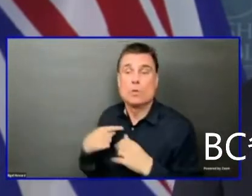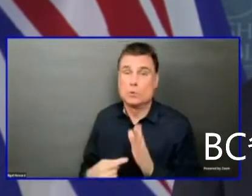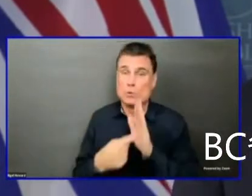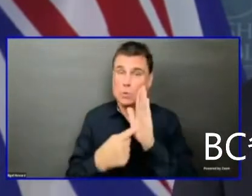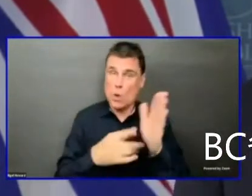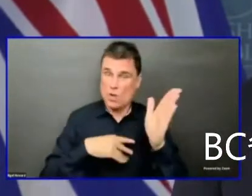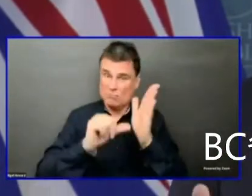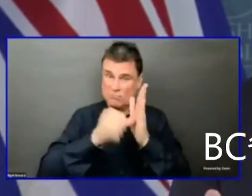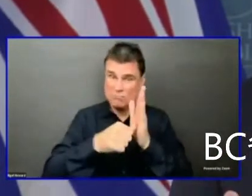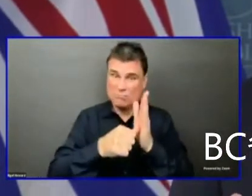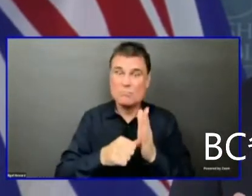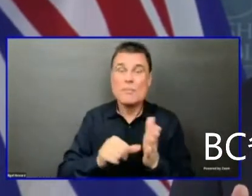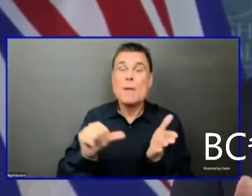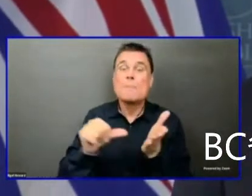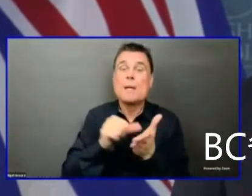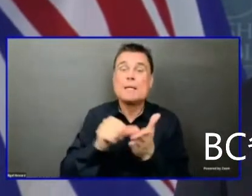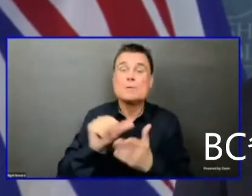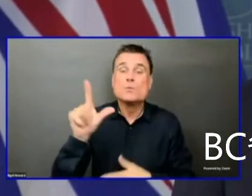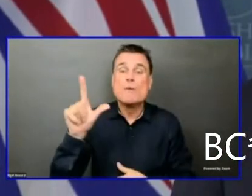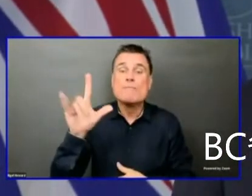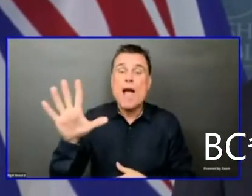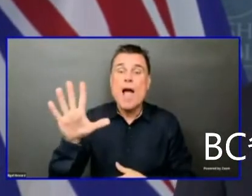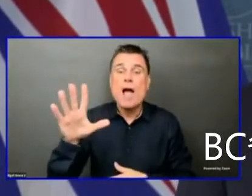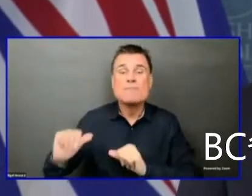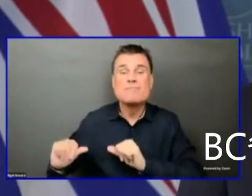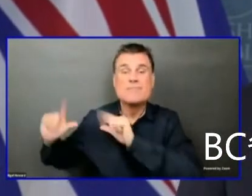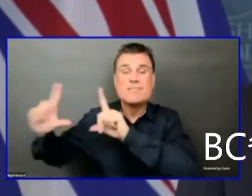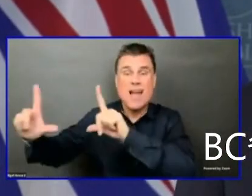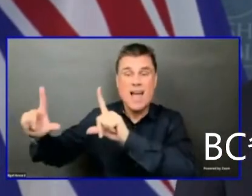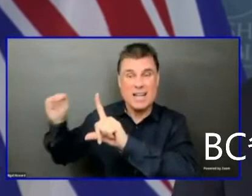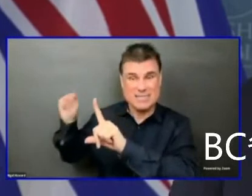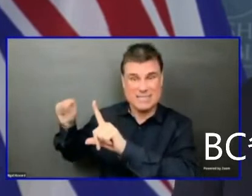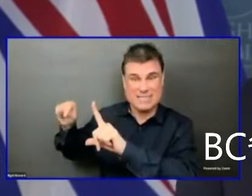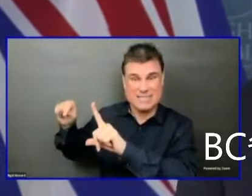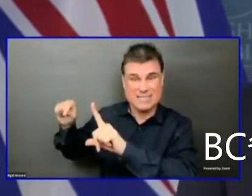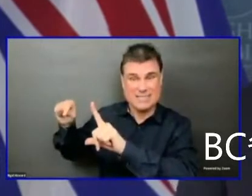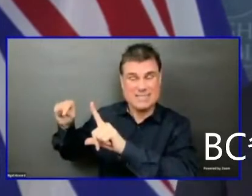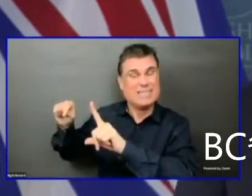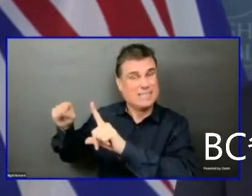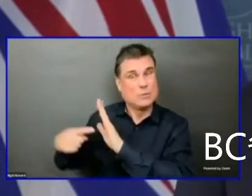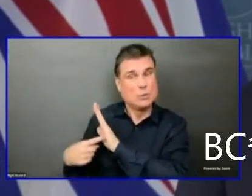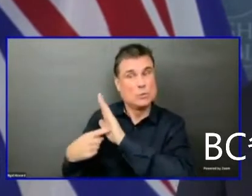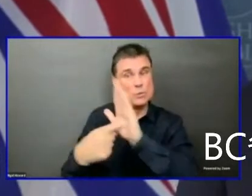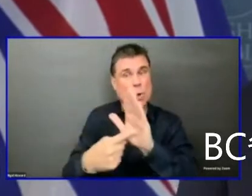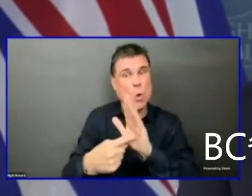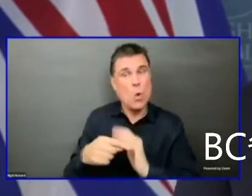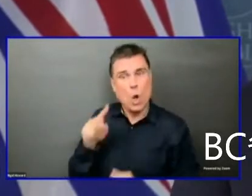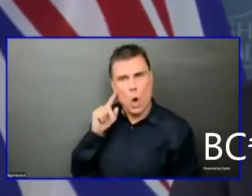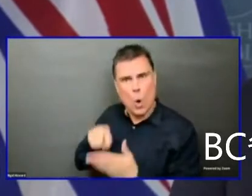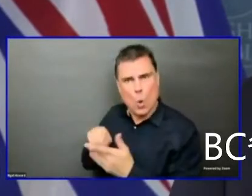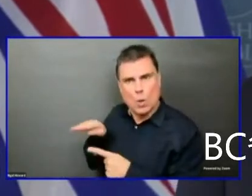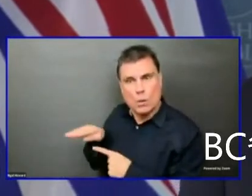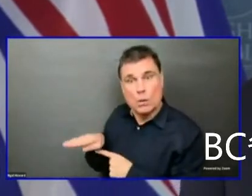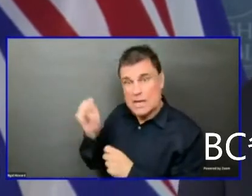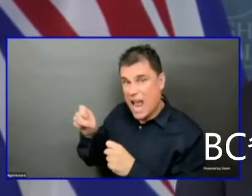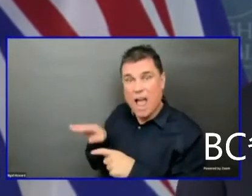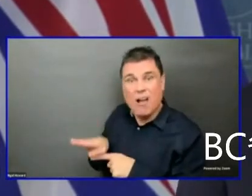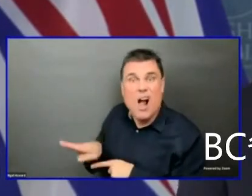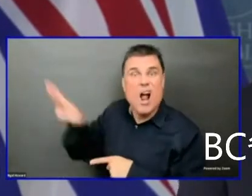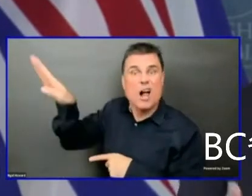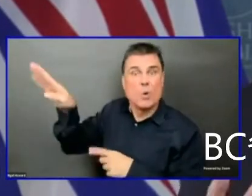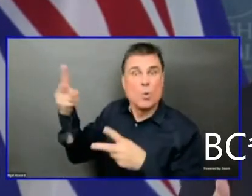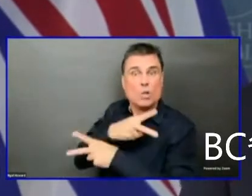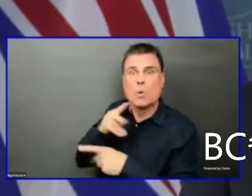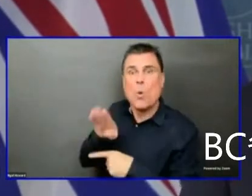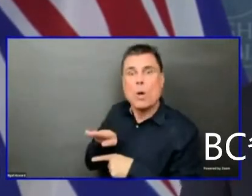的 later, 那个 which 25页 shows 啊，我不知道 different 这个 paths that can 25 happen 页， based on 这个 all of 25 our 页可能就是 activities. 指 Some 如 of that 果 responsibility is 40%、 the